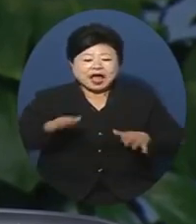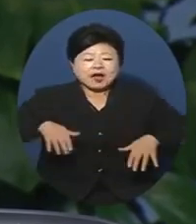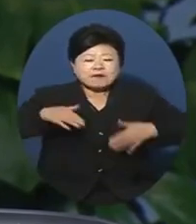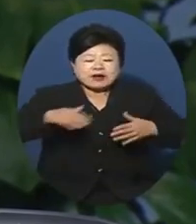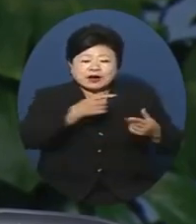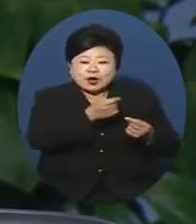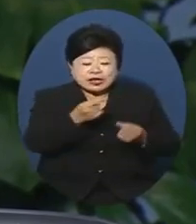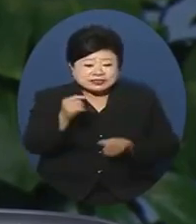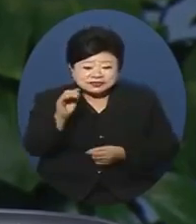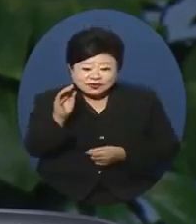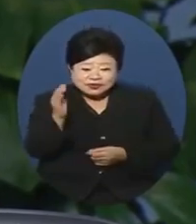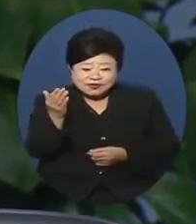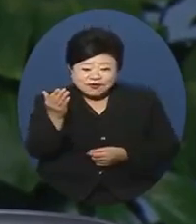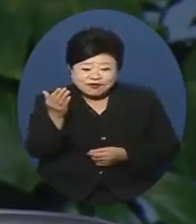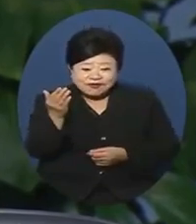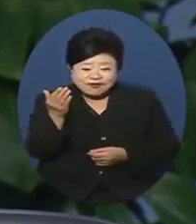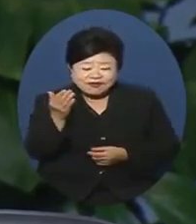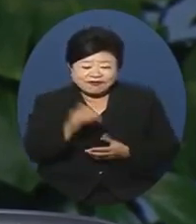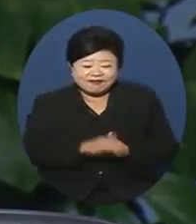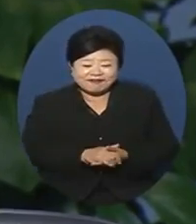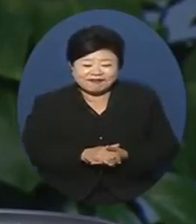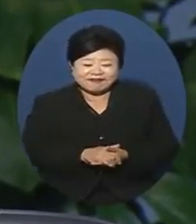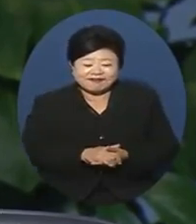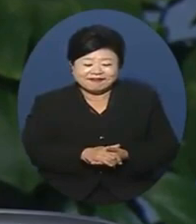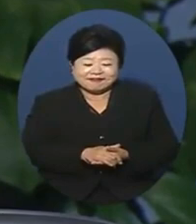바람과 같이 되어서